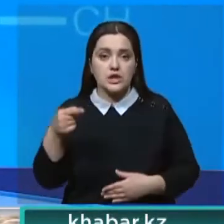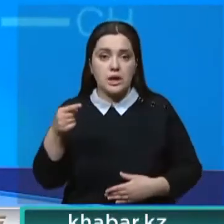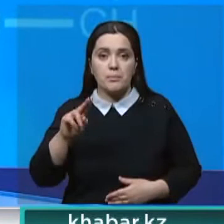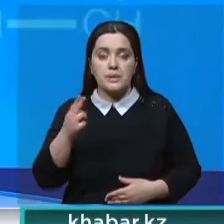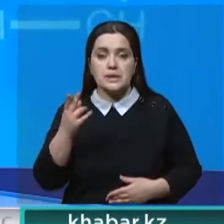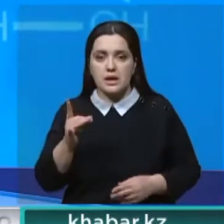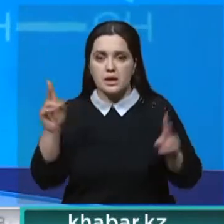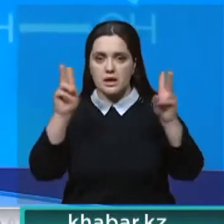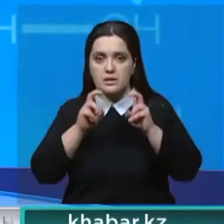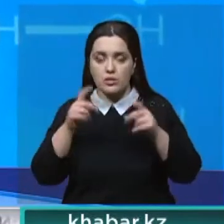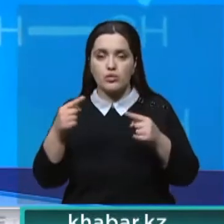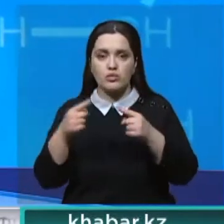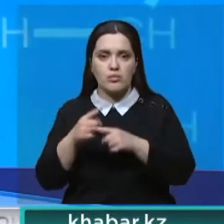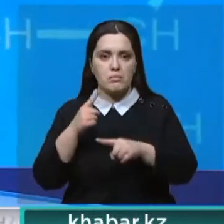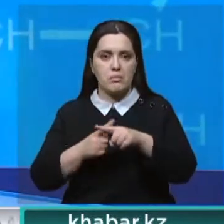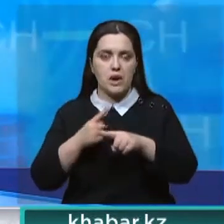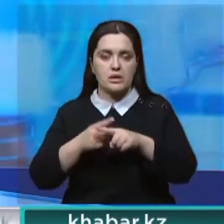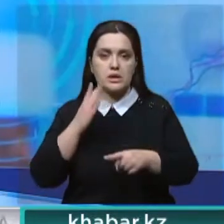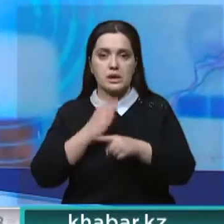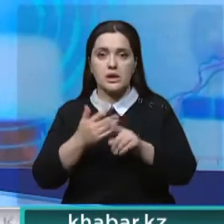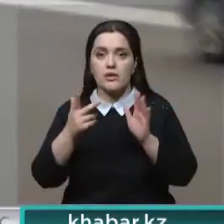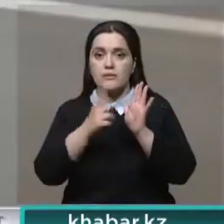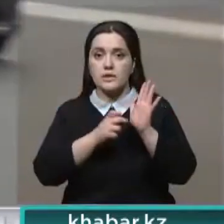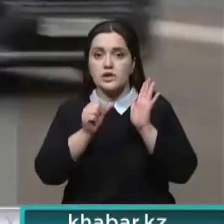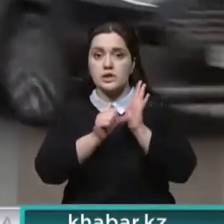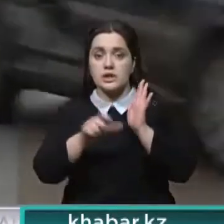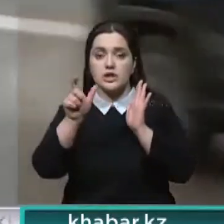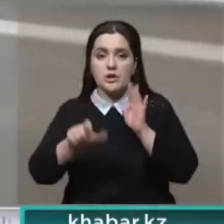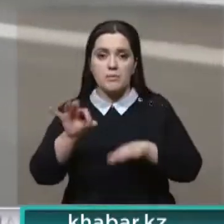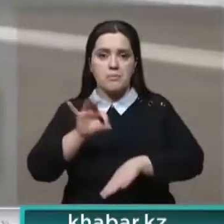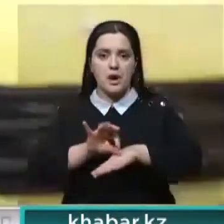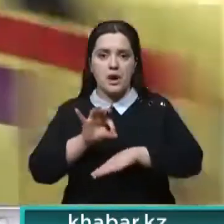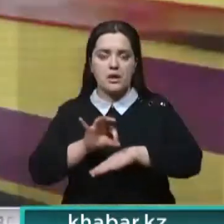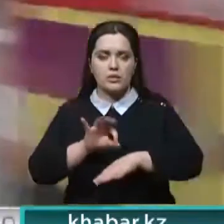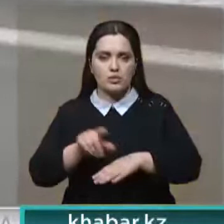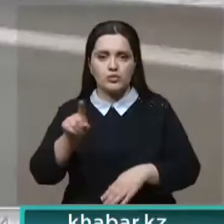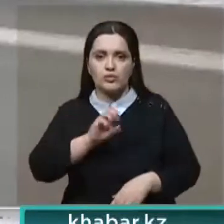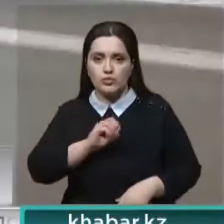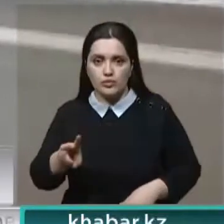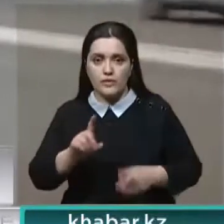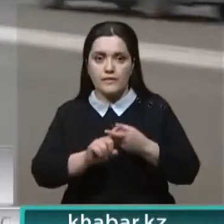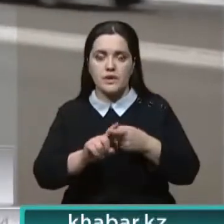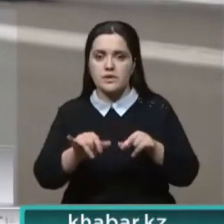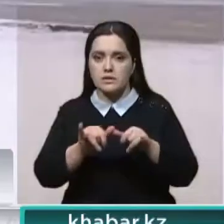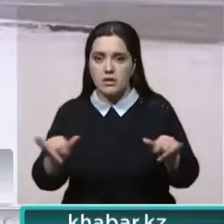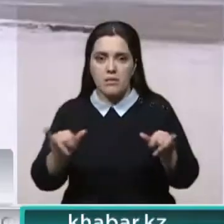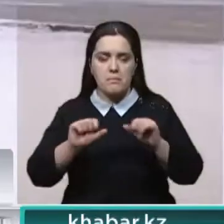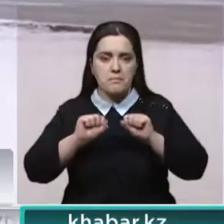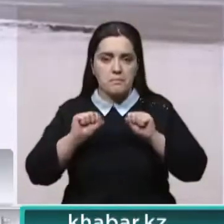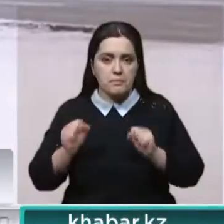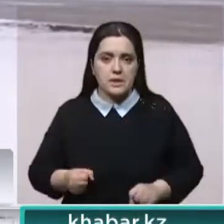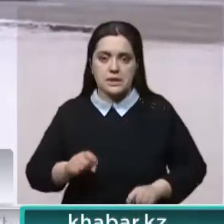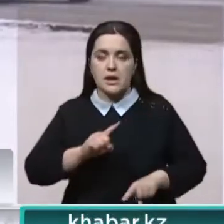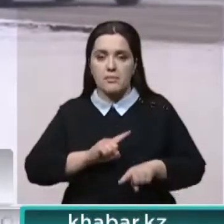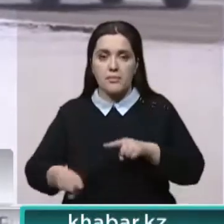1000 ПЦР-исследований дали положительные результаты. Более 860 человек болеют симптомами. Вирус распространяется